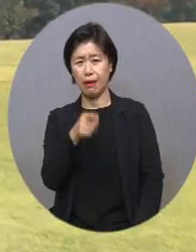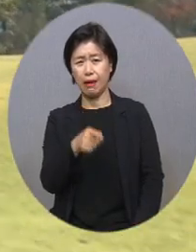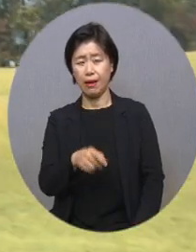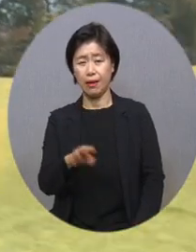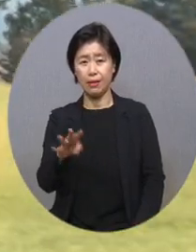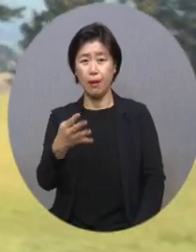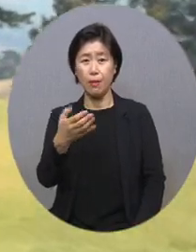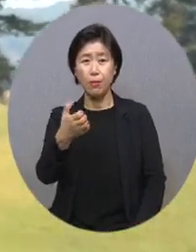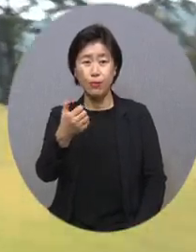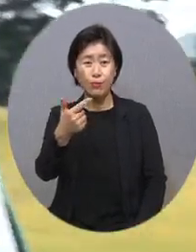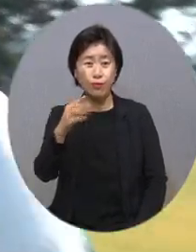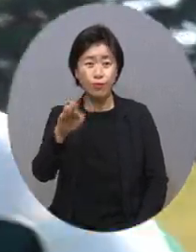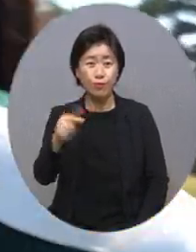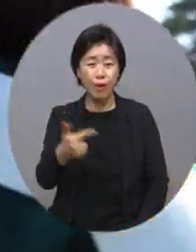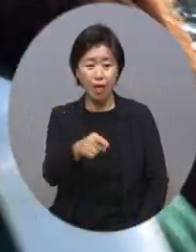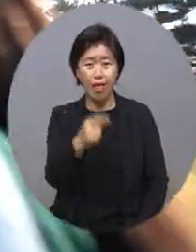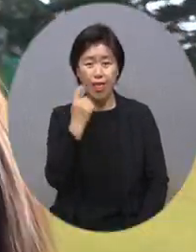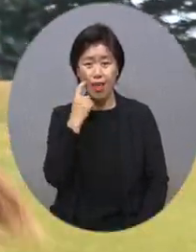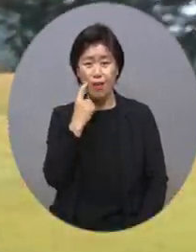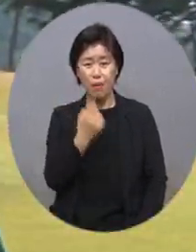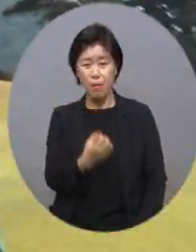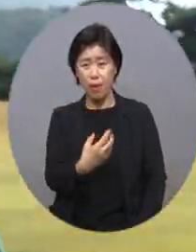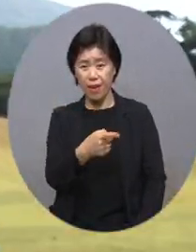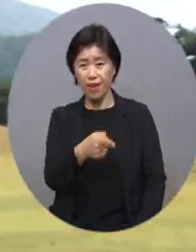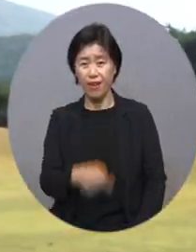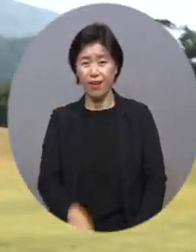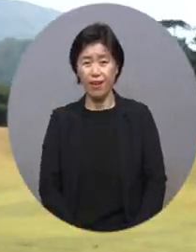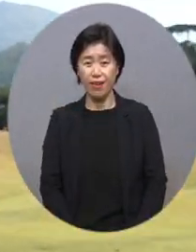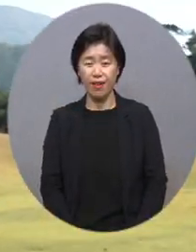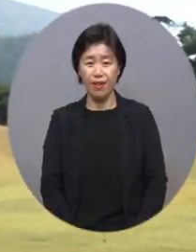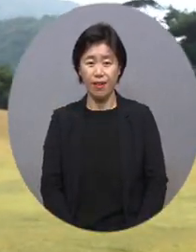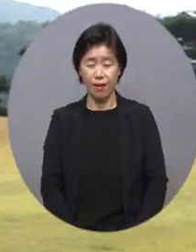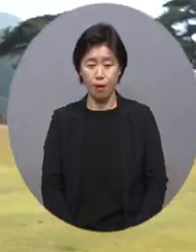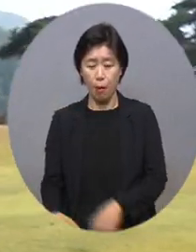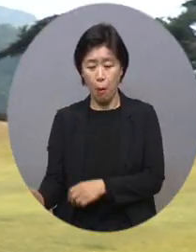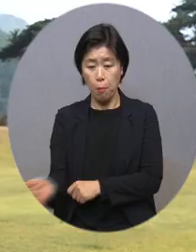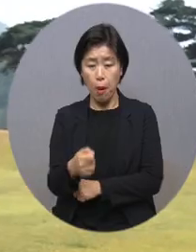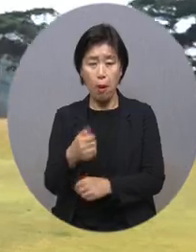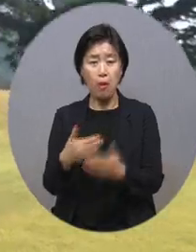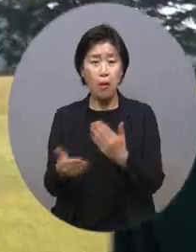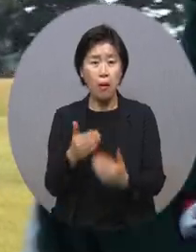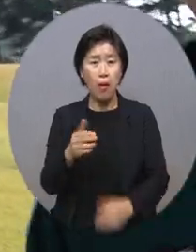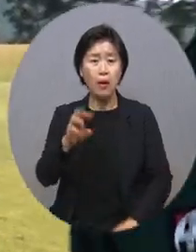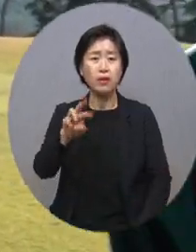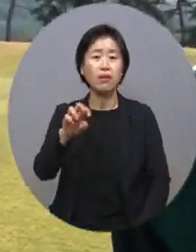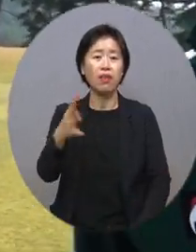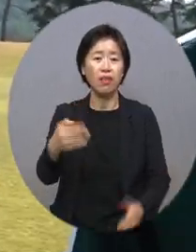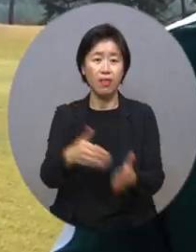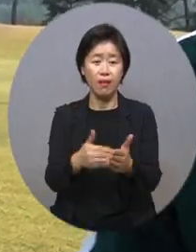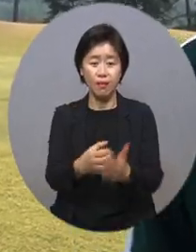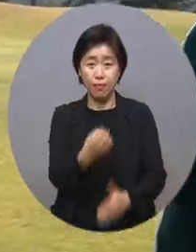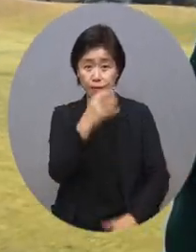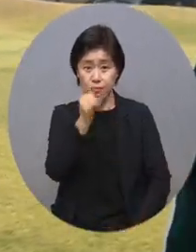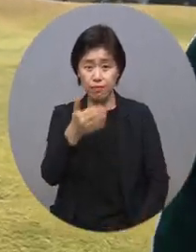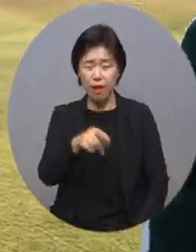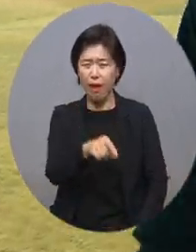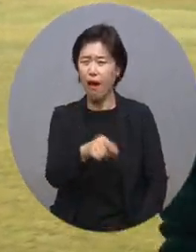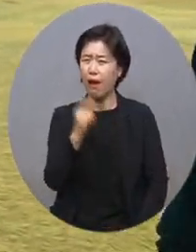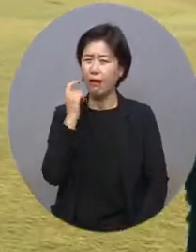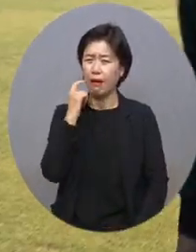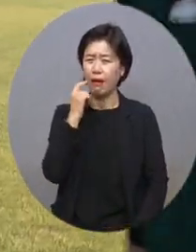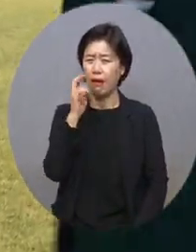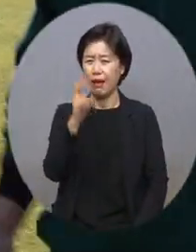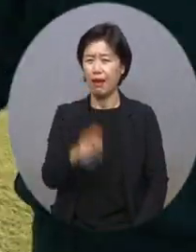네, 456번! 참가 제일 안 할 것처럼 막 엄살 정도는. 456번. 네, 34번째. 34번째 라운드 맞습니다.